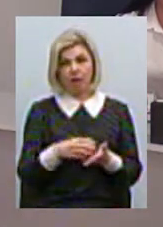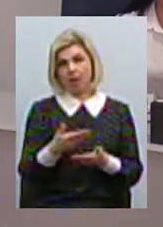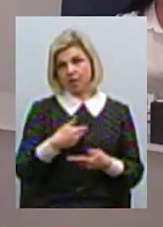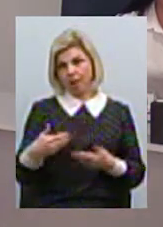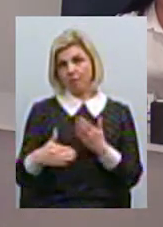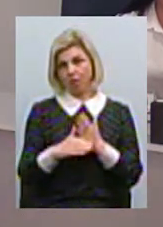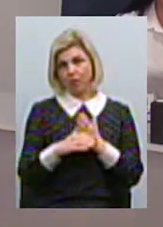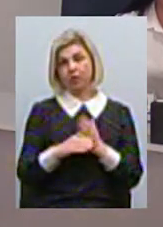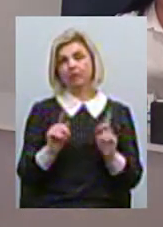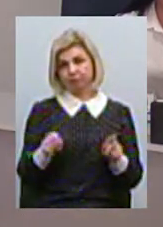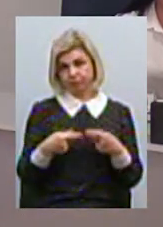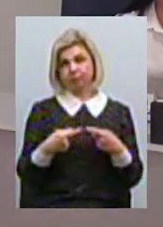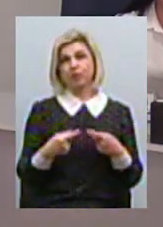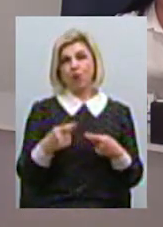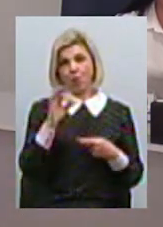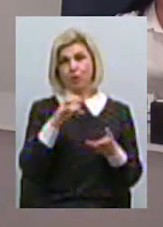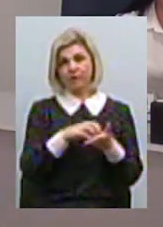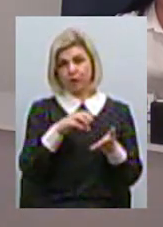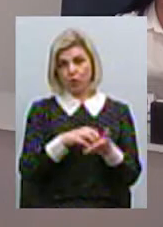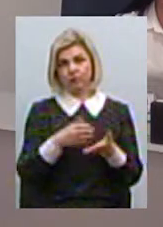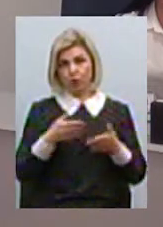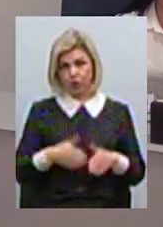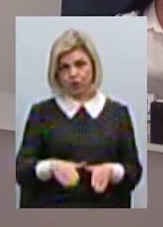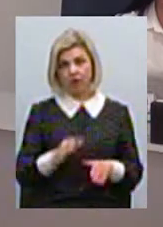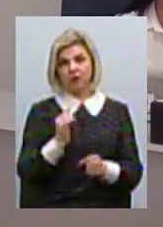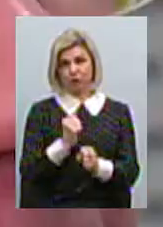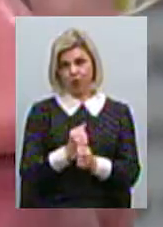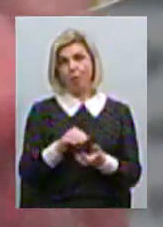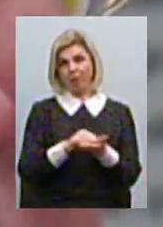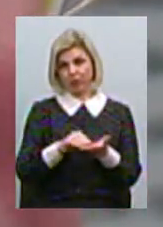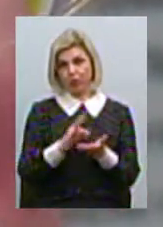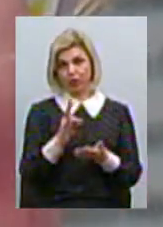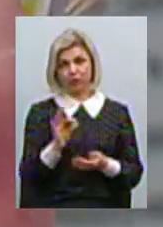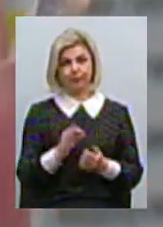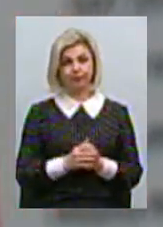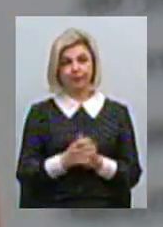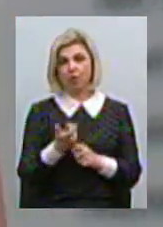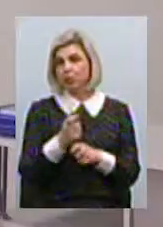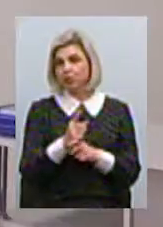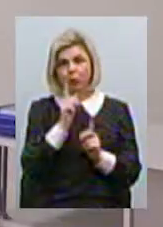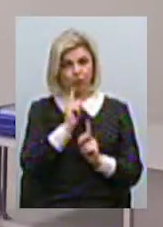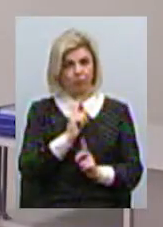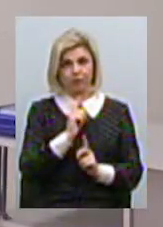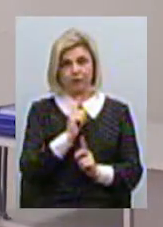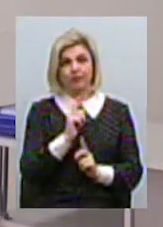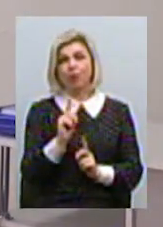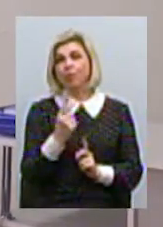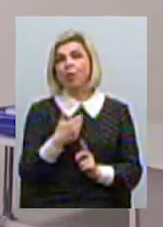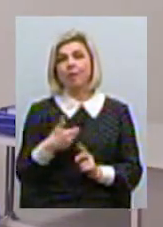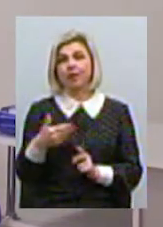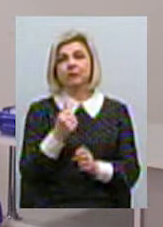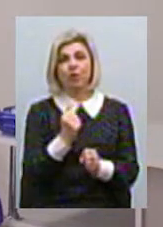допомогли, відновили свідоцтво о народженні та зробили повторно. Це дуже зручно, так як ми зробили